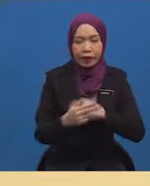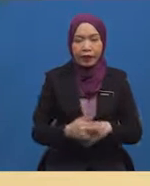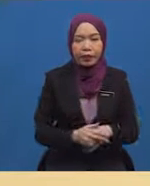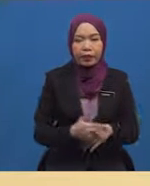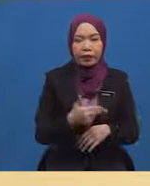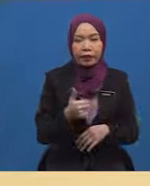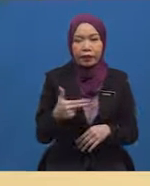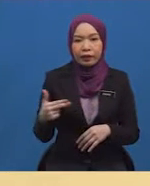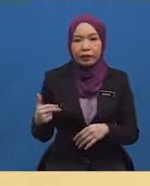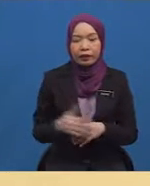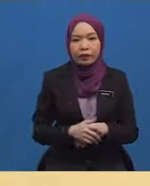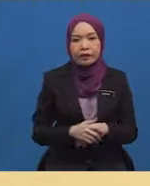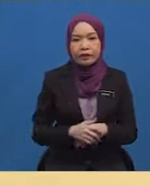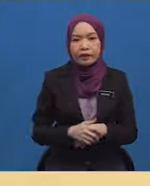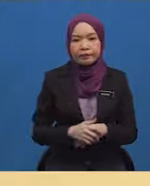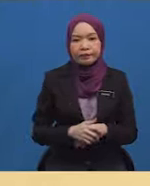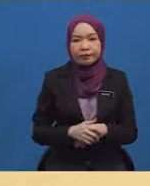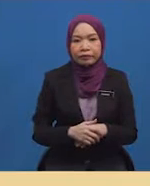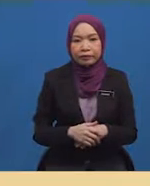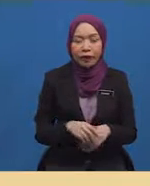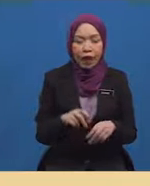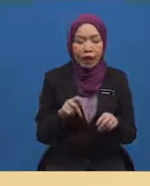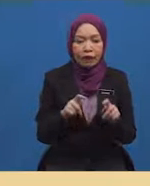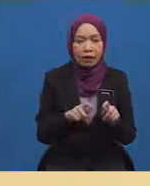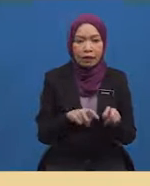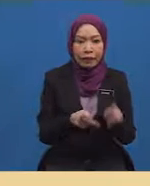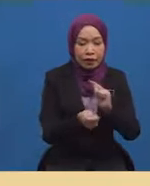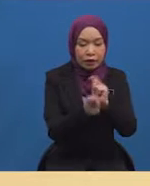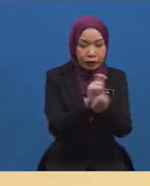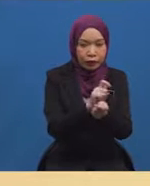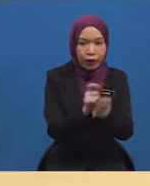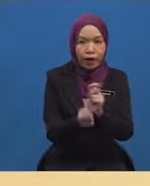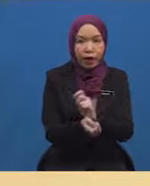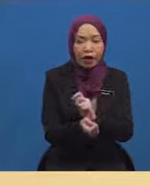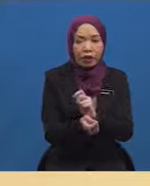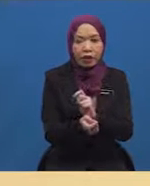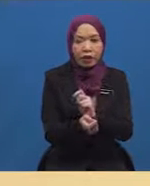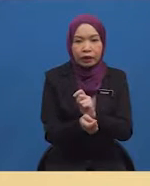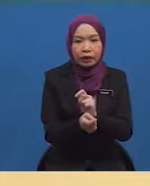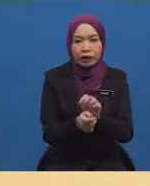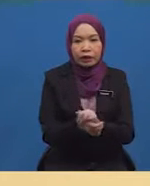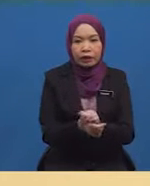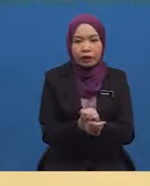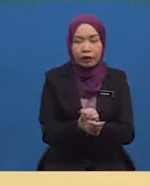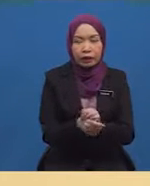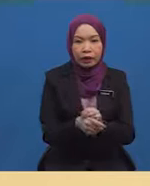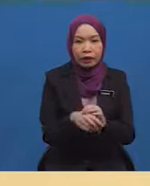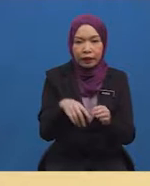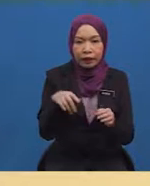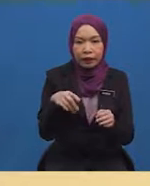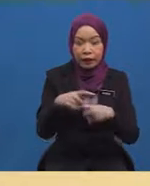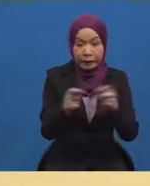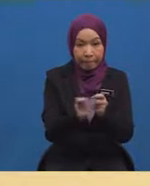Penduduk dari Pulau Jawa yang padat digalakkan berpindah ke kawasan yang kurang penduduk dengan